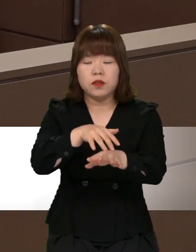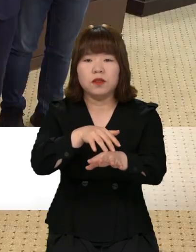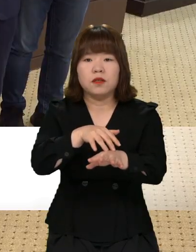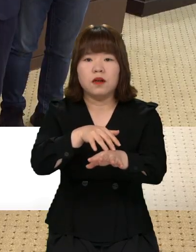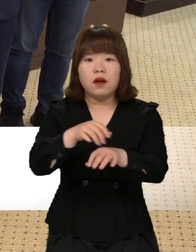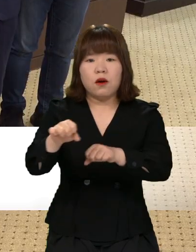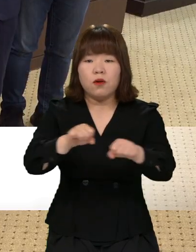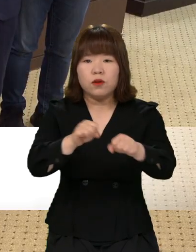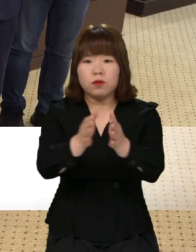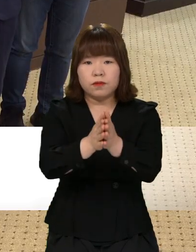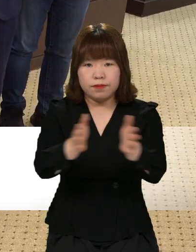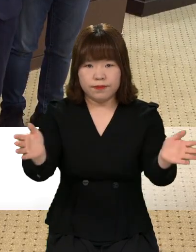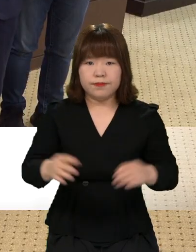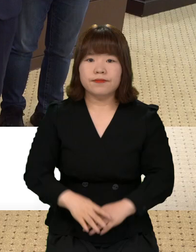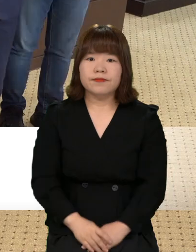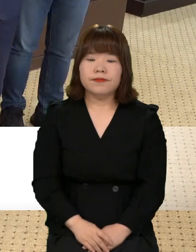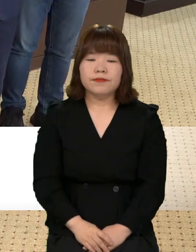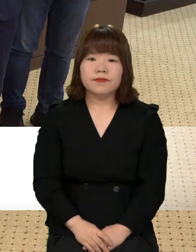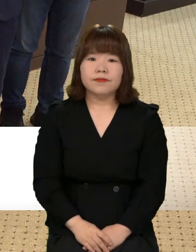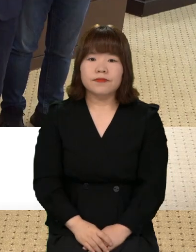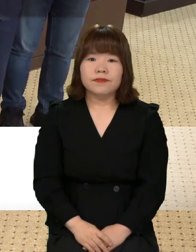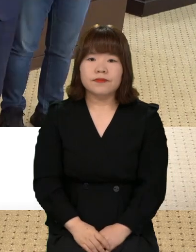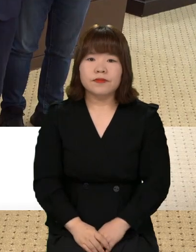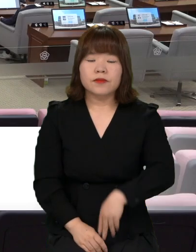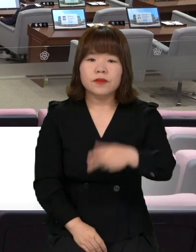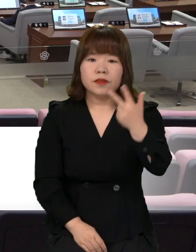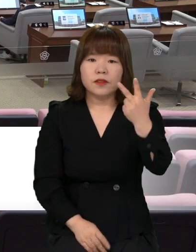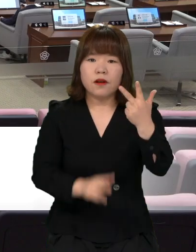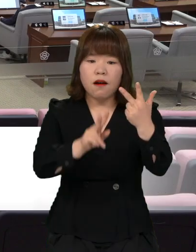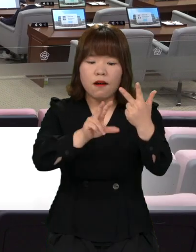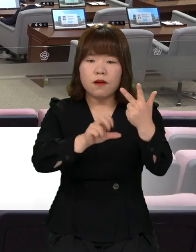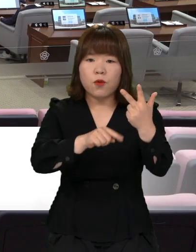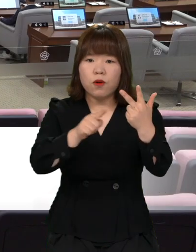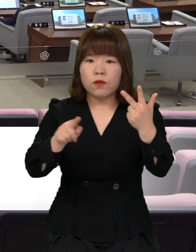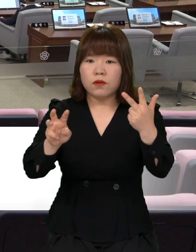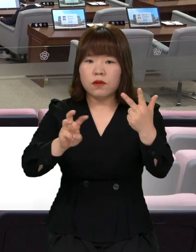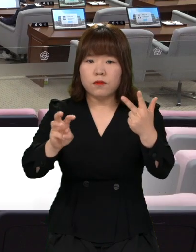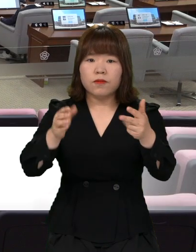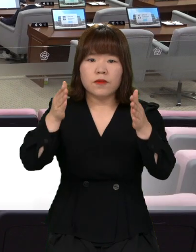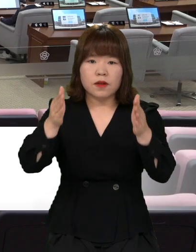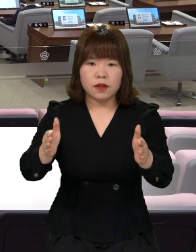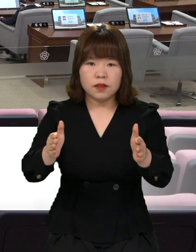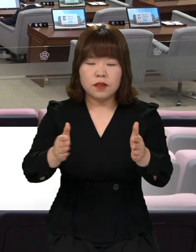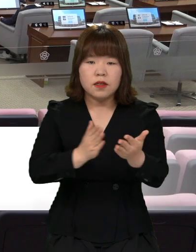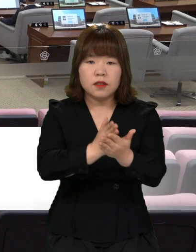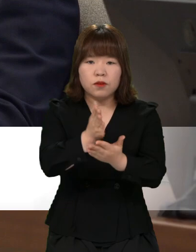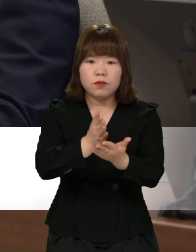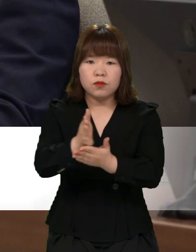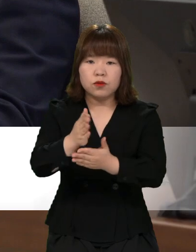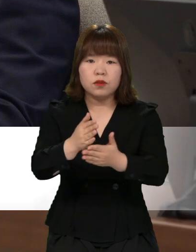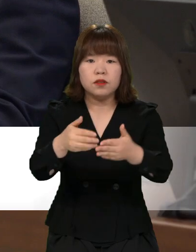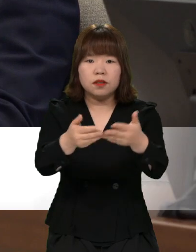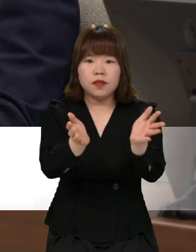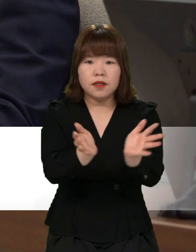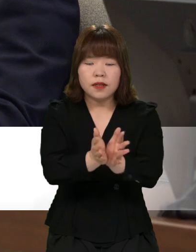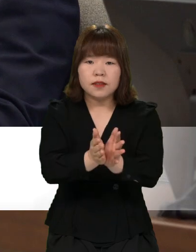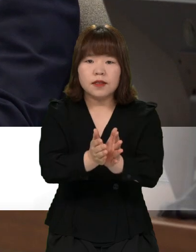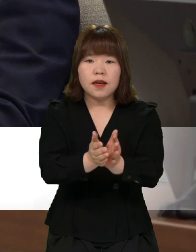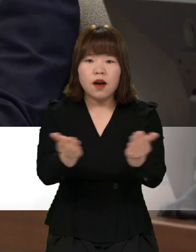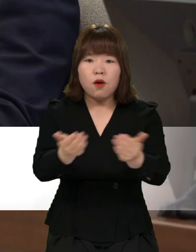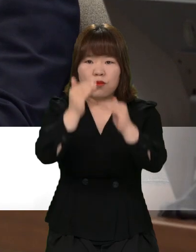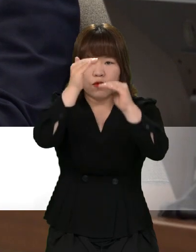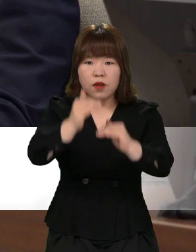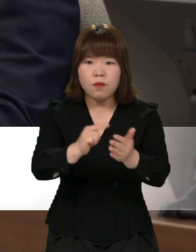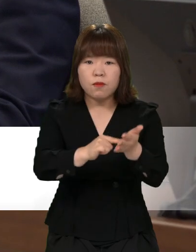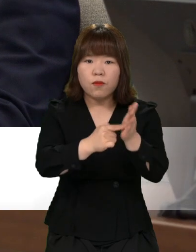마무리하고 출범식을 가졌습니다 한편 포항시 회는 25일부터 30일까지 상임 위원 회별 주요